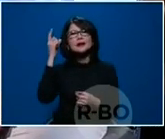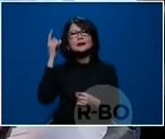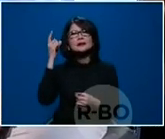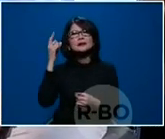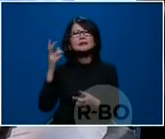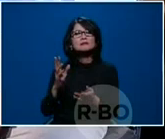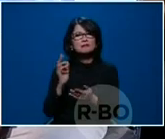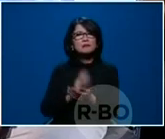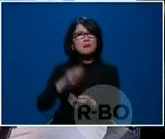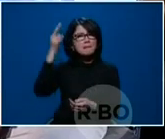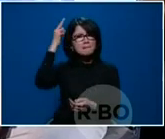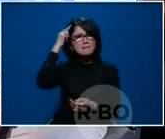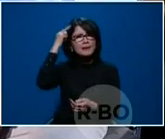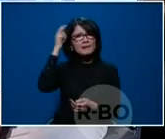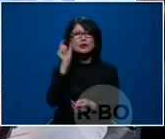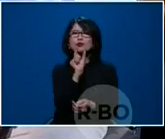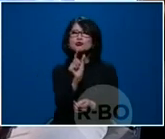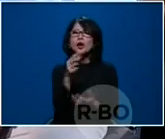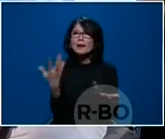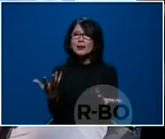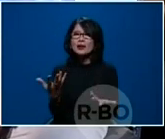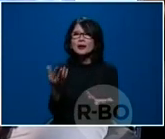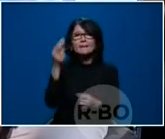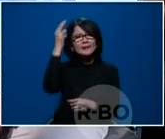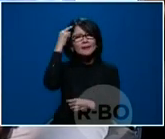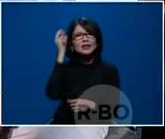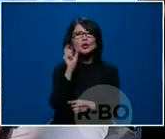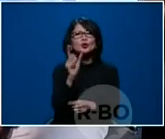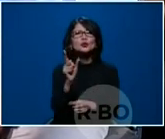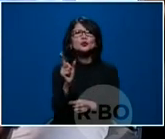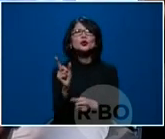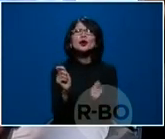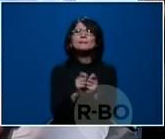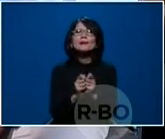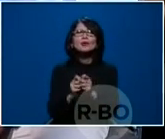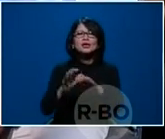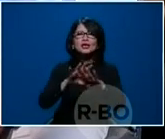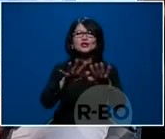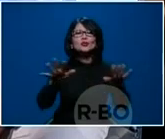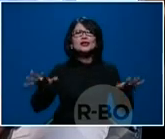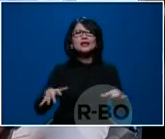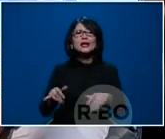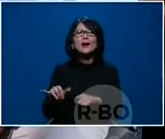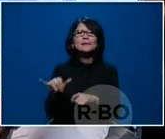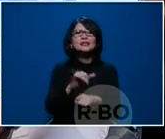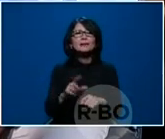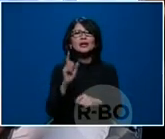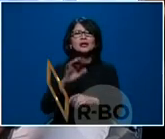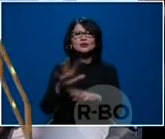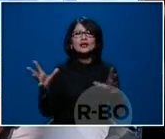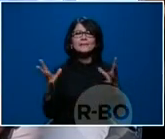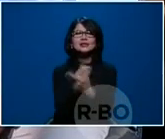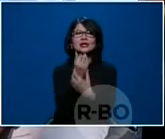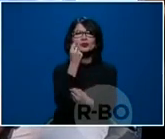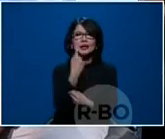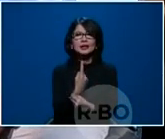pemimpin adalah untuk bisa membuat suasana bersama bagi semua satuan karena